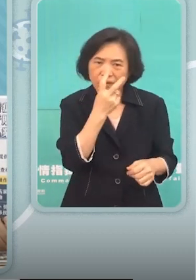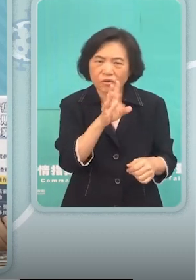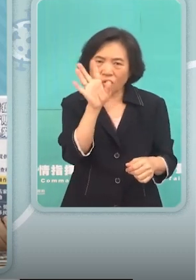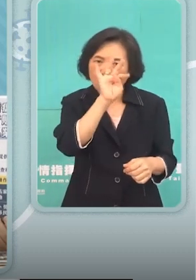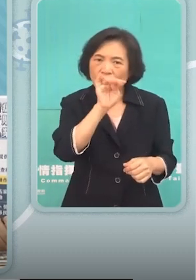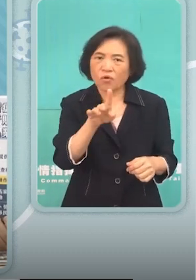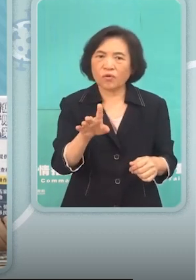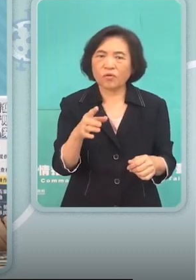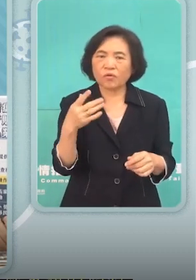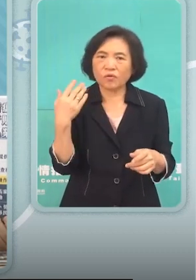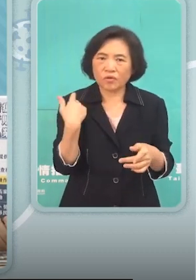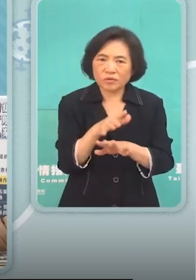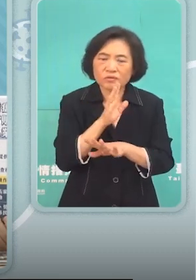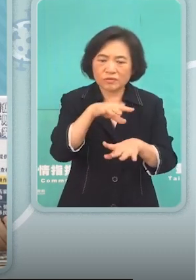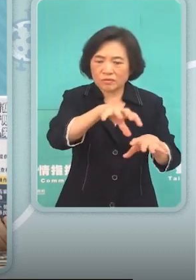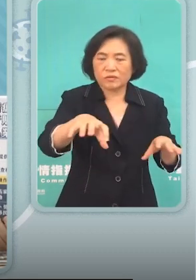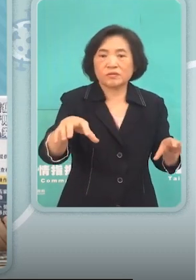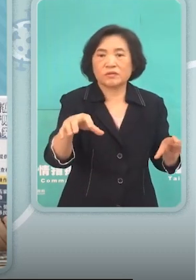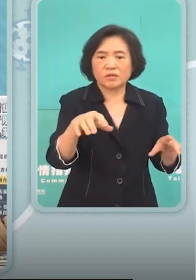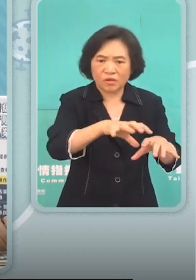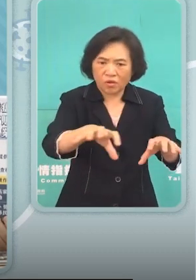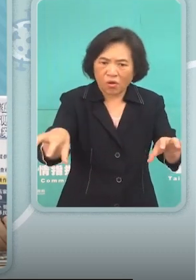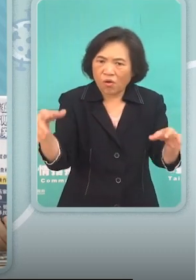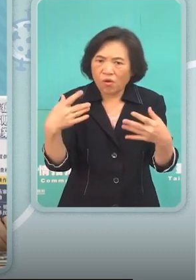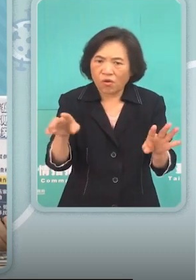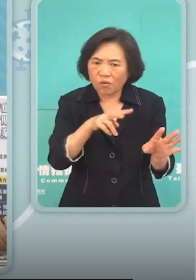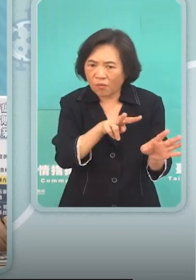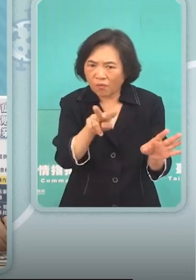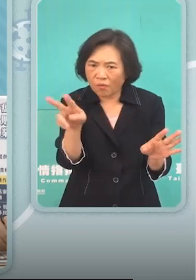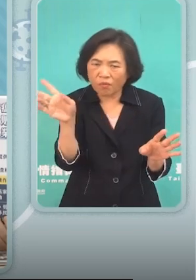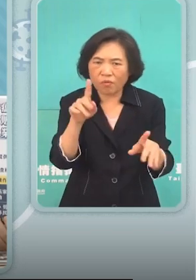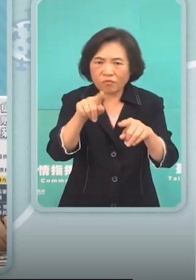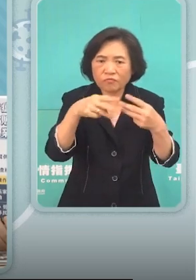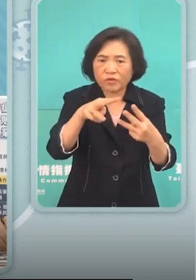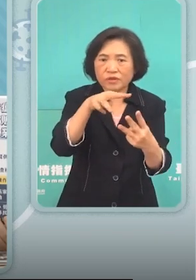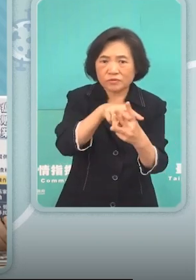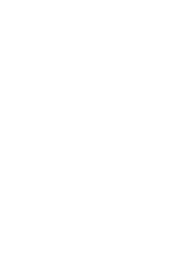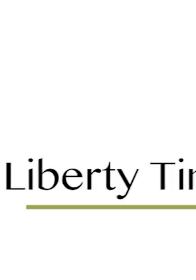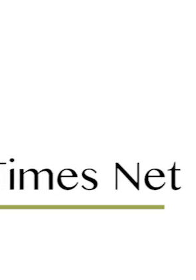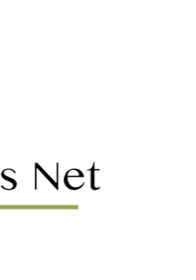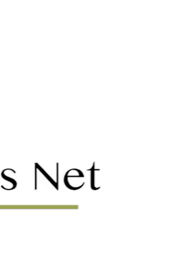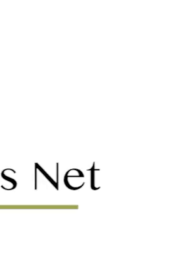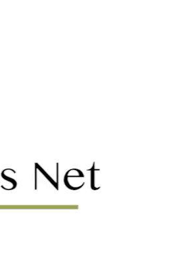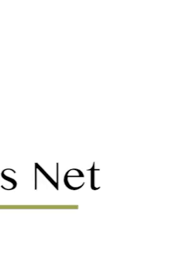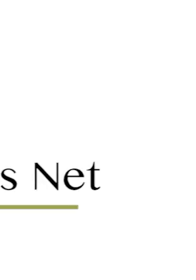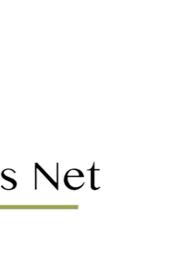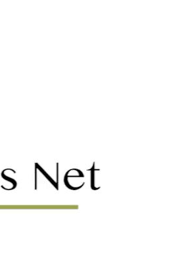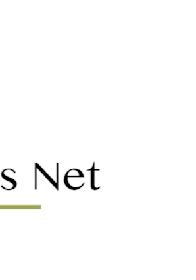我们目前查了23家店里的都没有发现有惠州猪瘟的猪肉了。